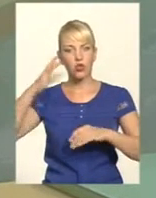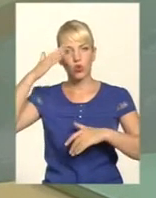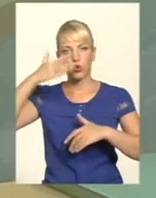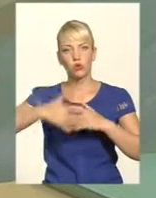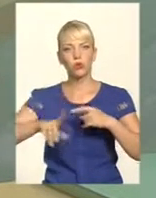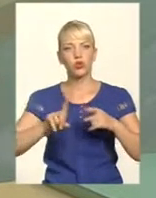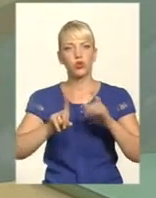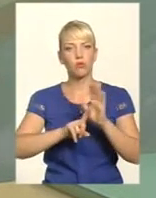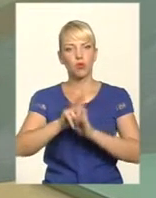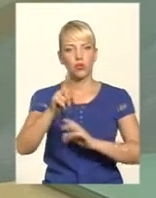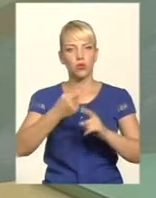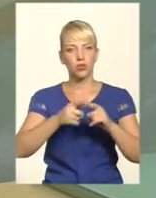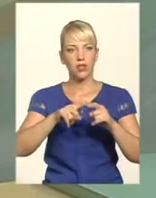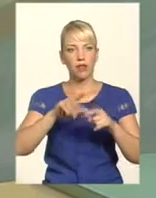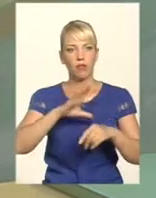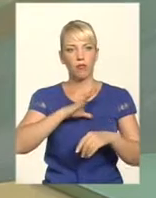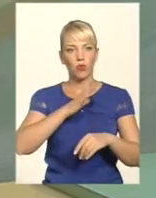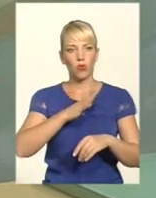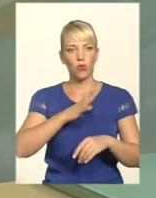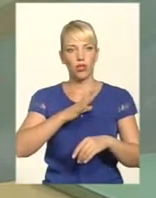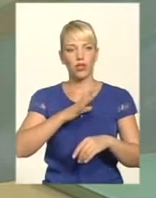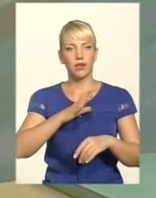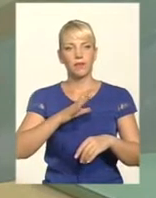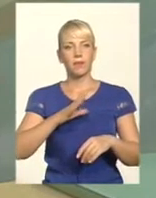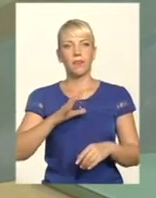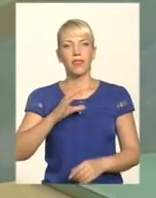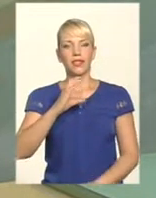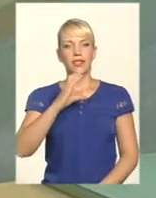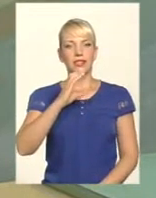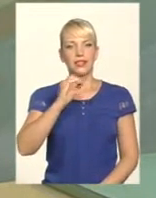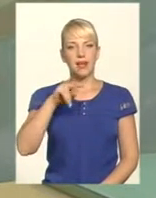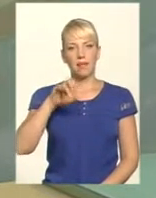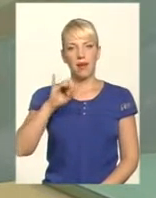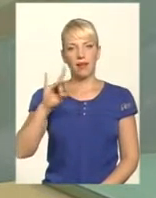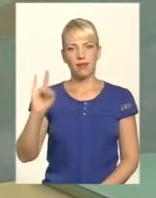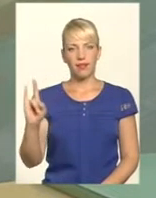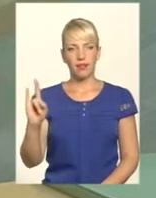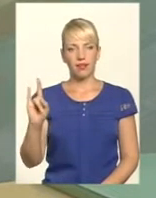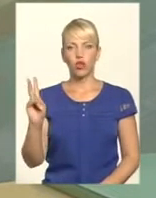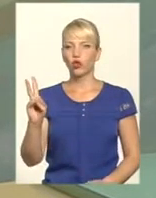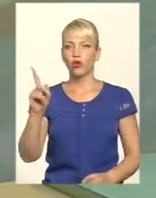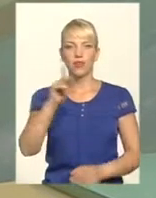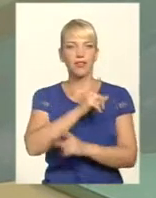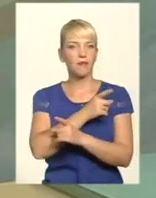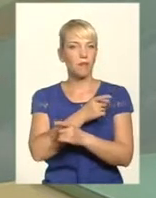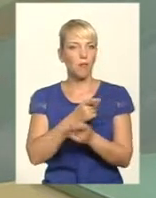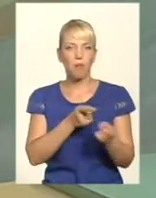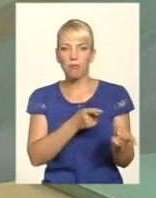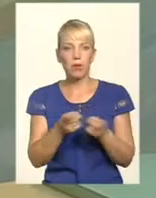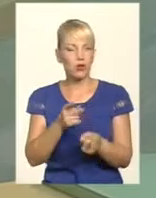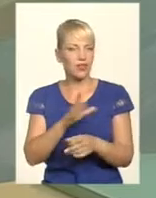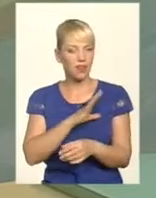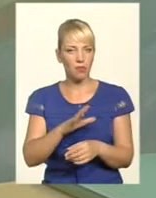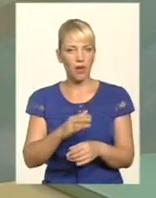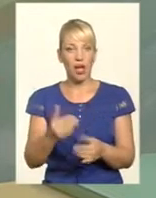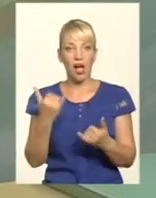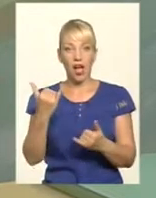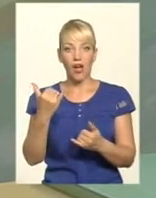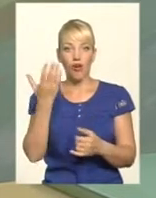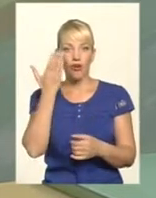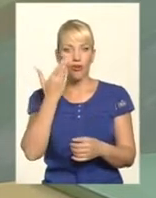спочатку це були, скажімо так, як ми кажемо, сєпари, які були також не підготовлені, а сьогодні, коли заходять і